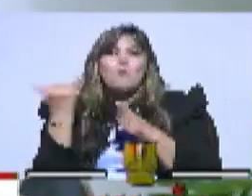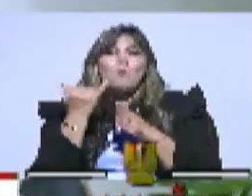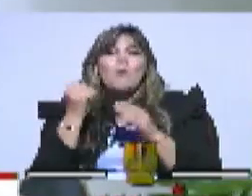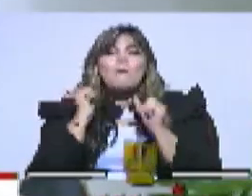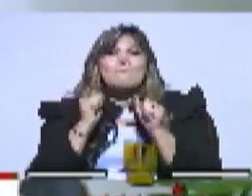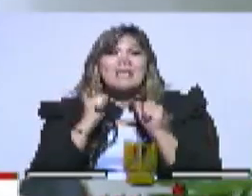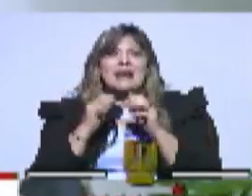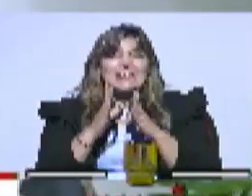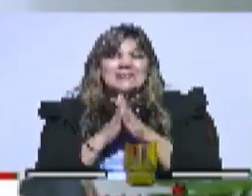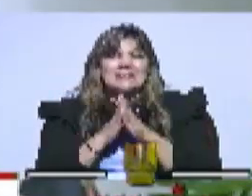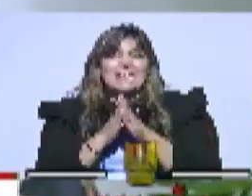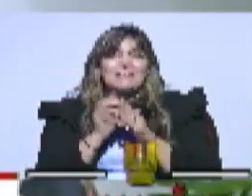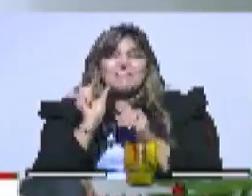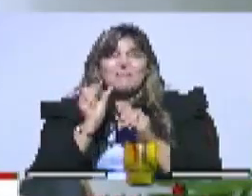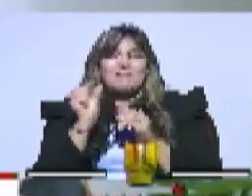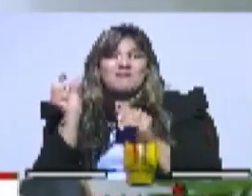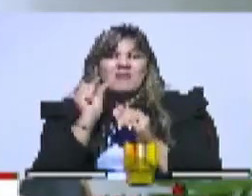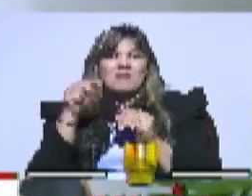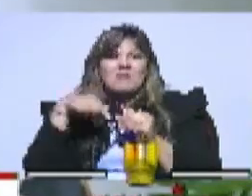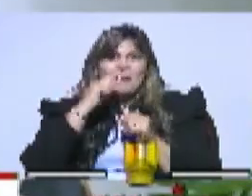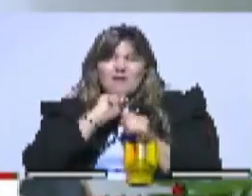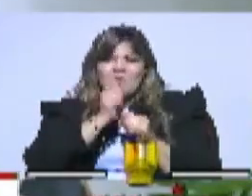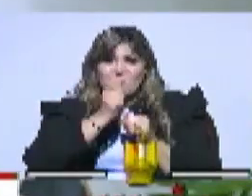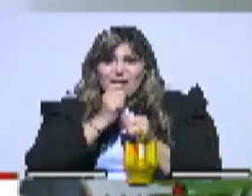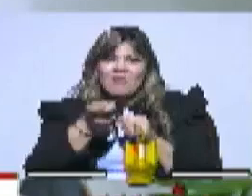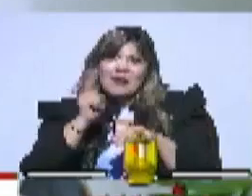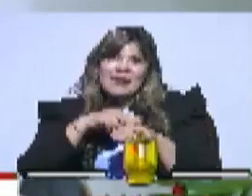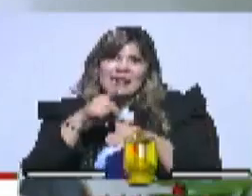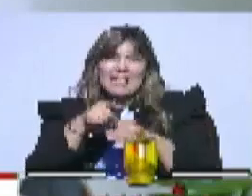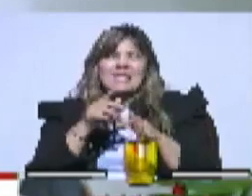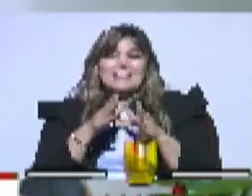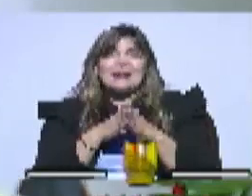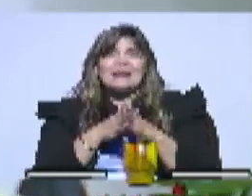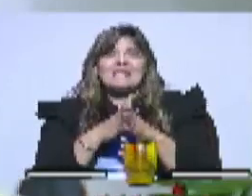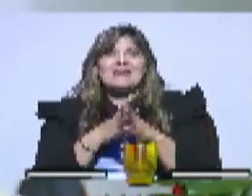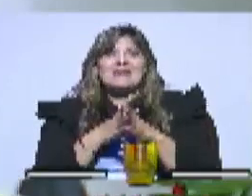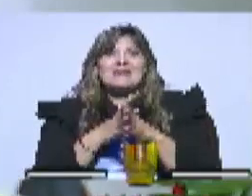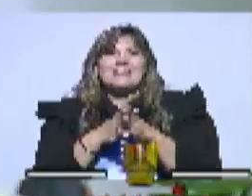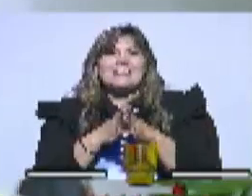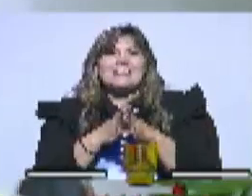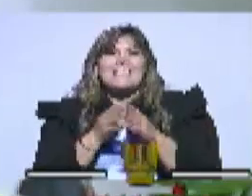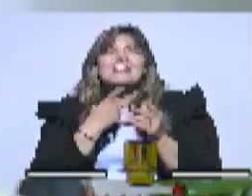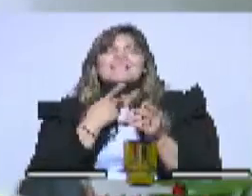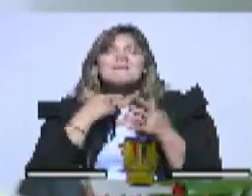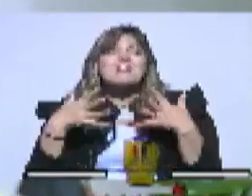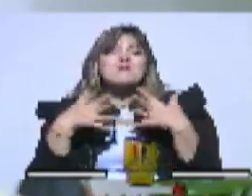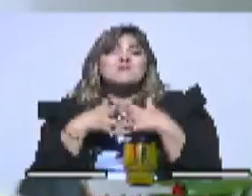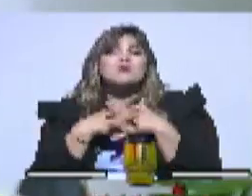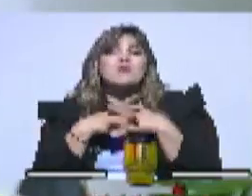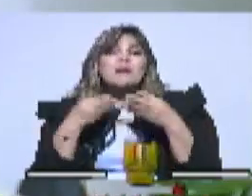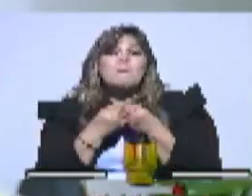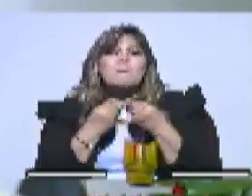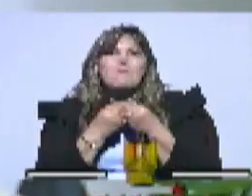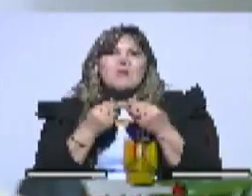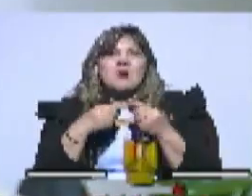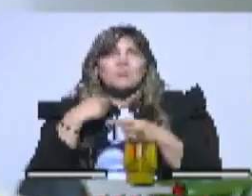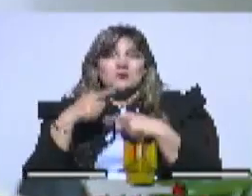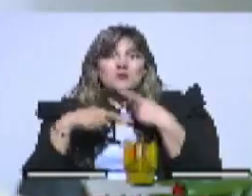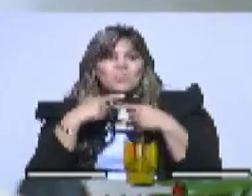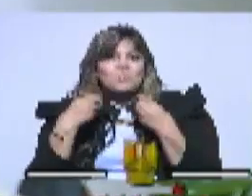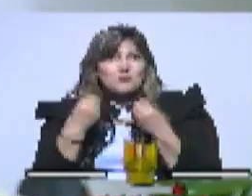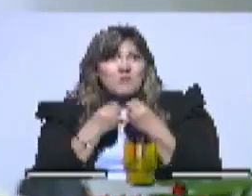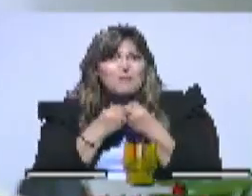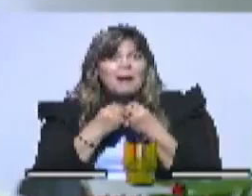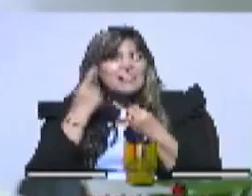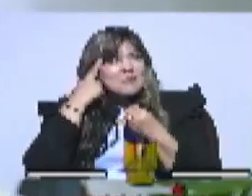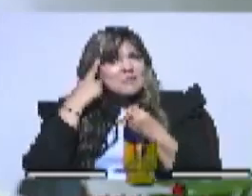في الفقرة اللي جاية. أتمنى مشاهدة حضراتكم وتواصلكم معنا باستمرار عشان نعرف